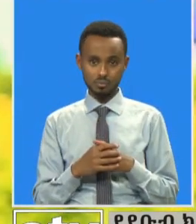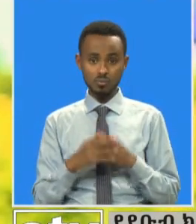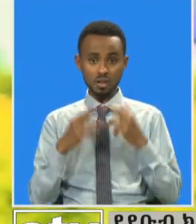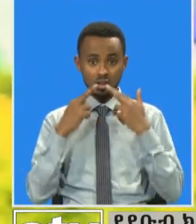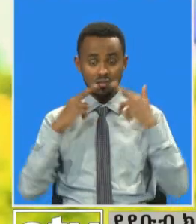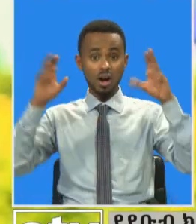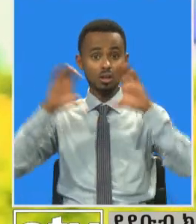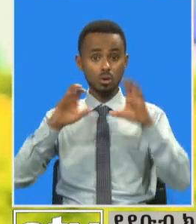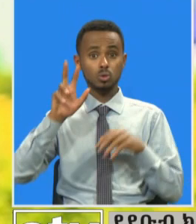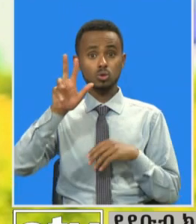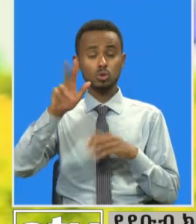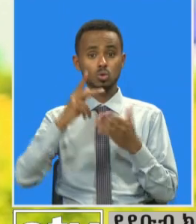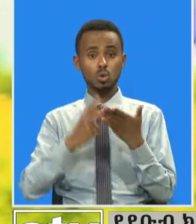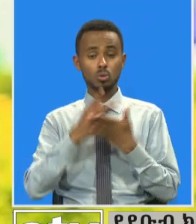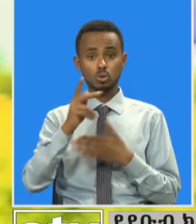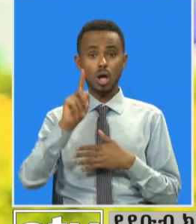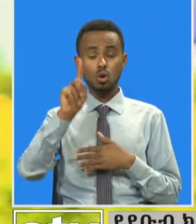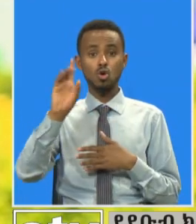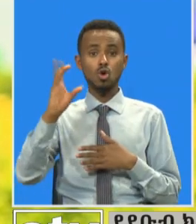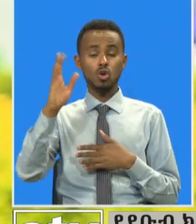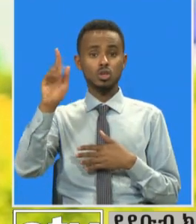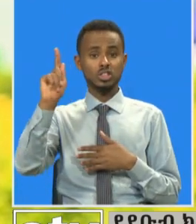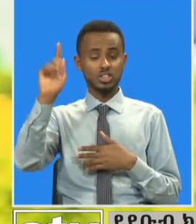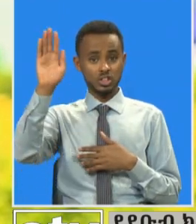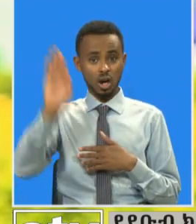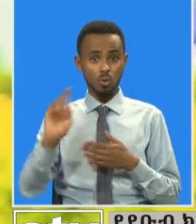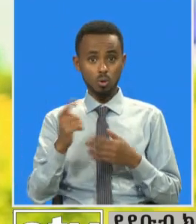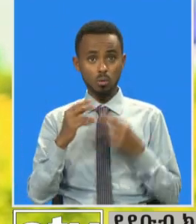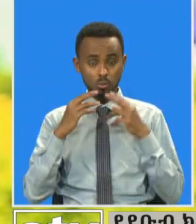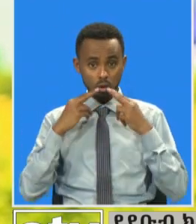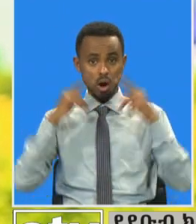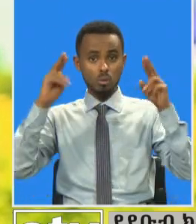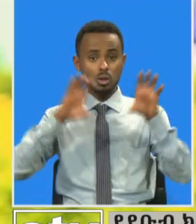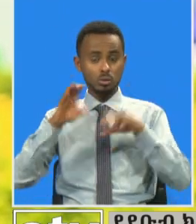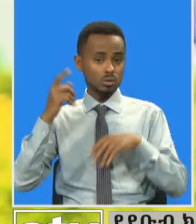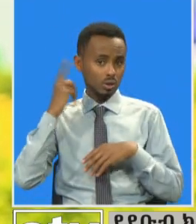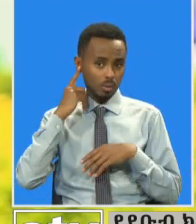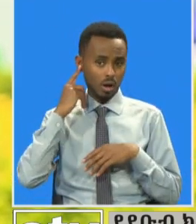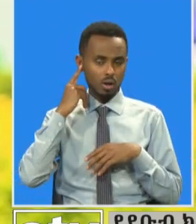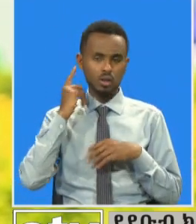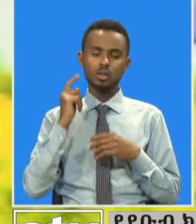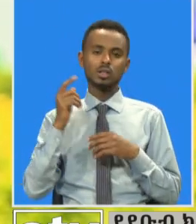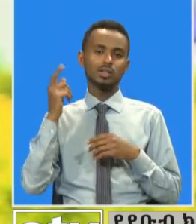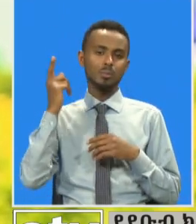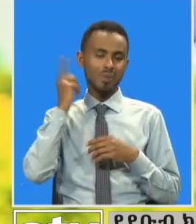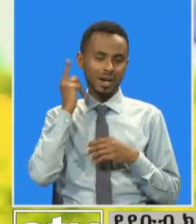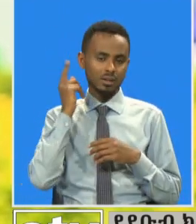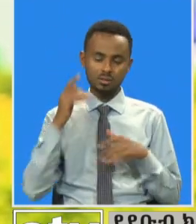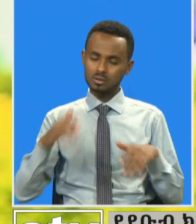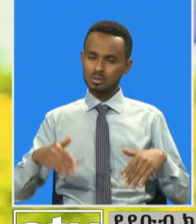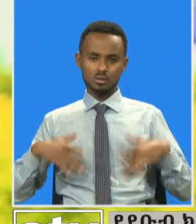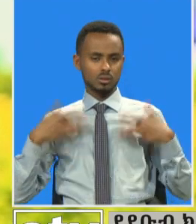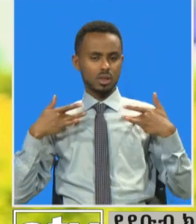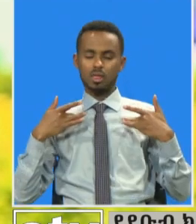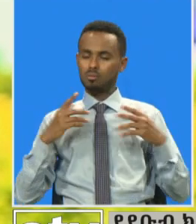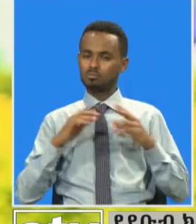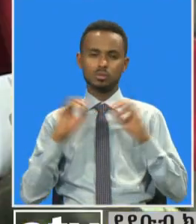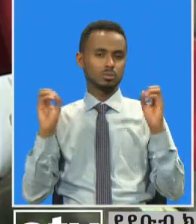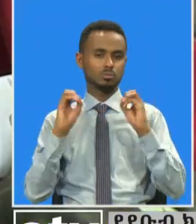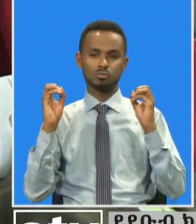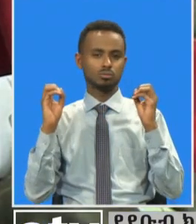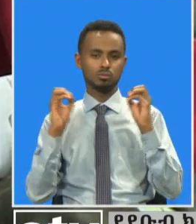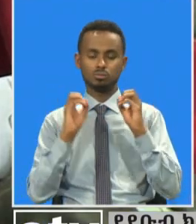ከተደረጉ ሶስት ፕሮጀክቶች አንዱ ኮሻ ሆኖ ላውንች መደረጉን ስንሰማ የተሰማን ደስታ እጅግ በጣም ወደራ